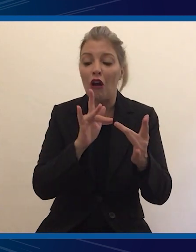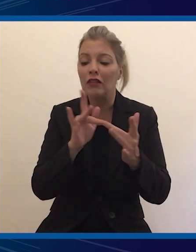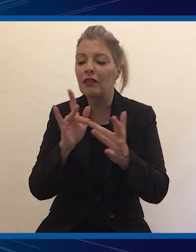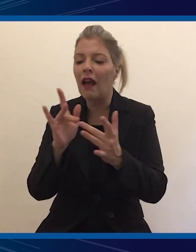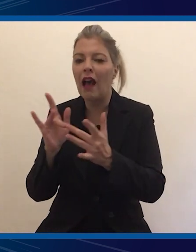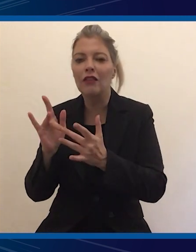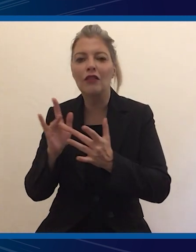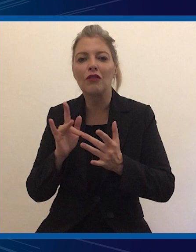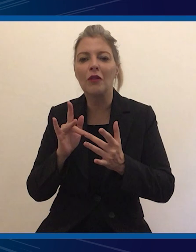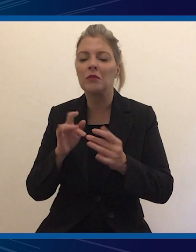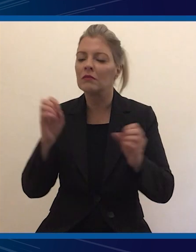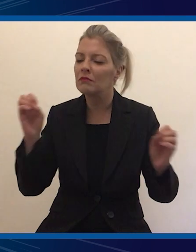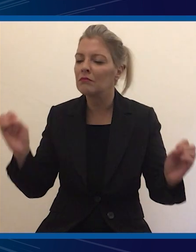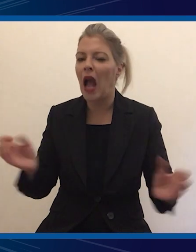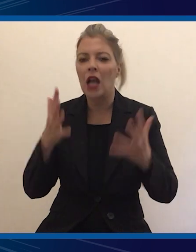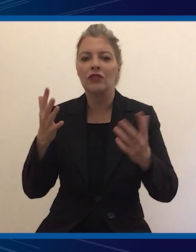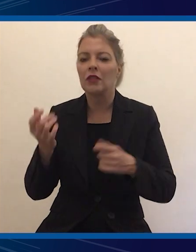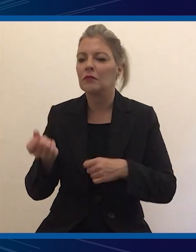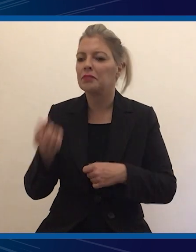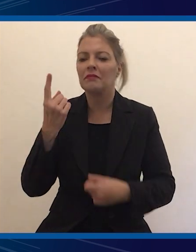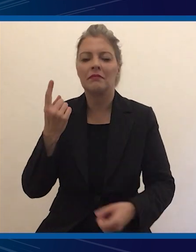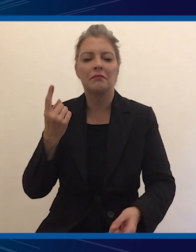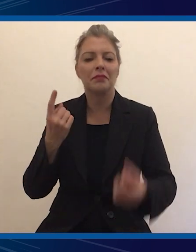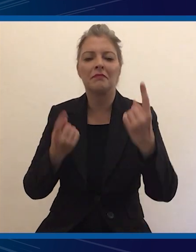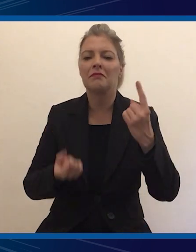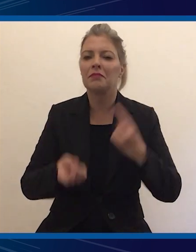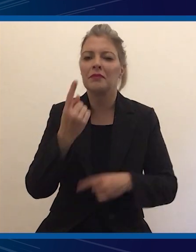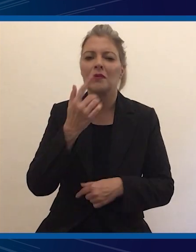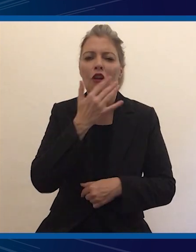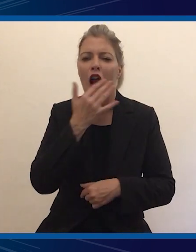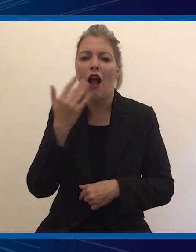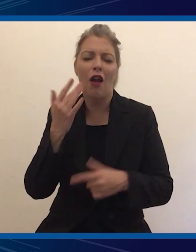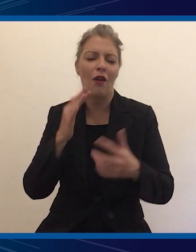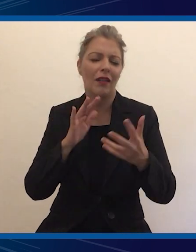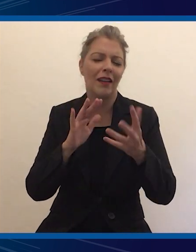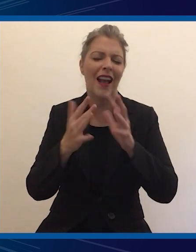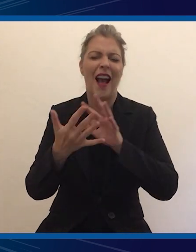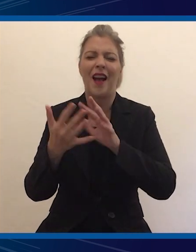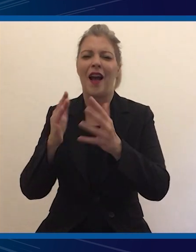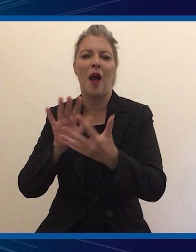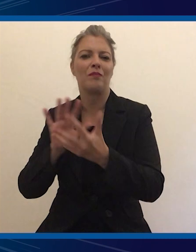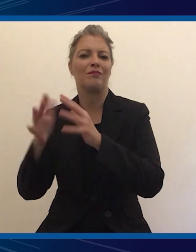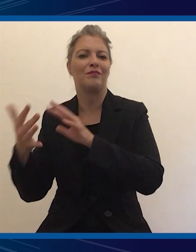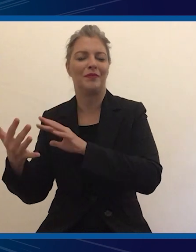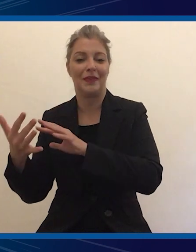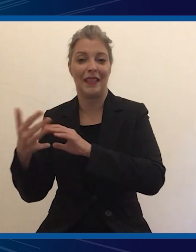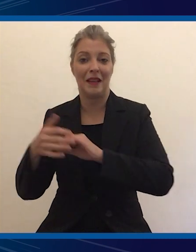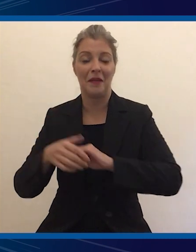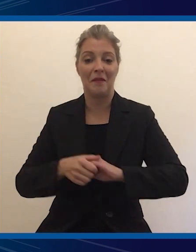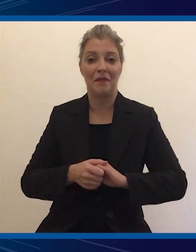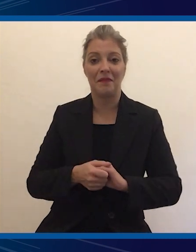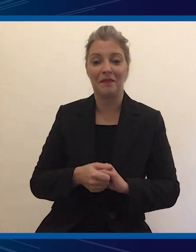solubile. E così basta solo un po' di cromato di potassio per far flocculare un